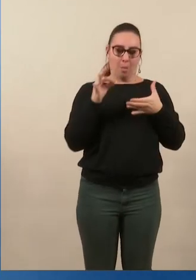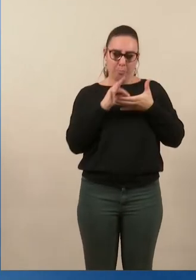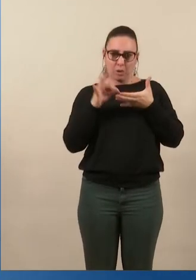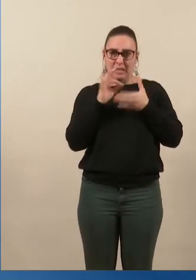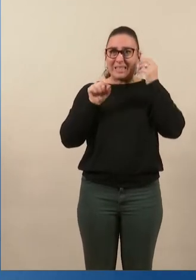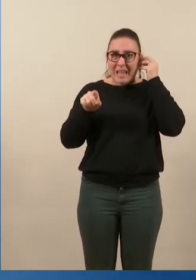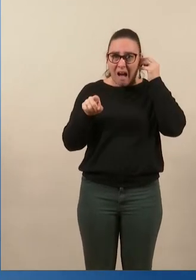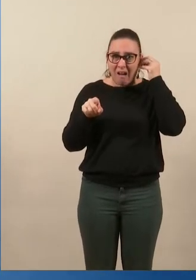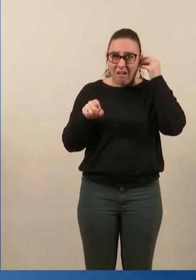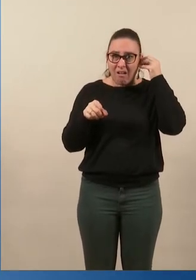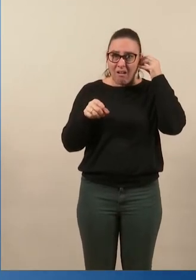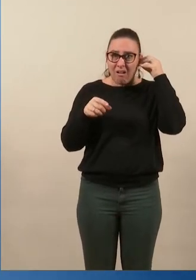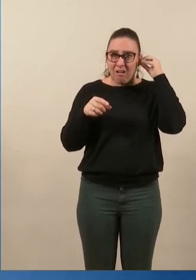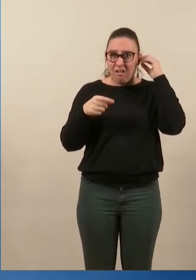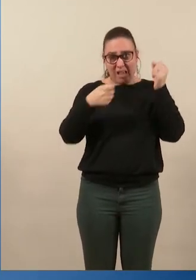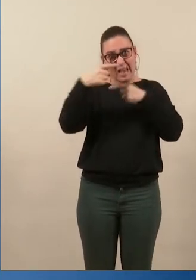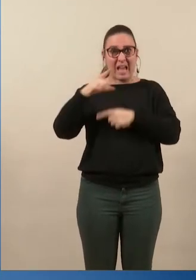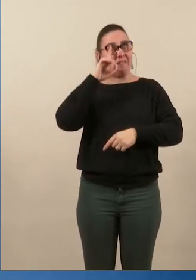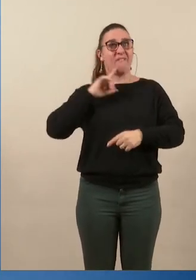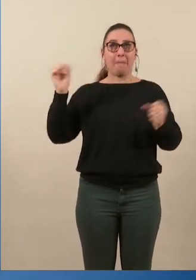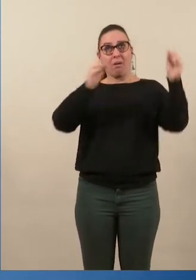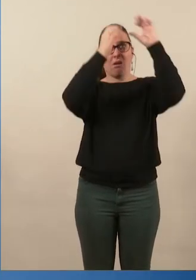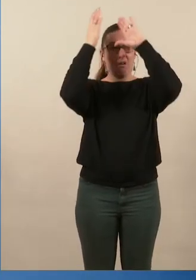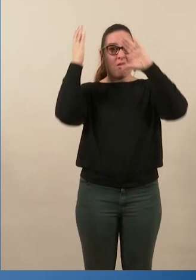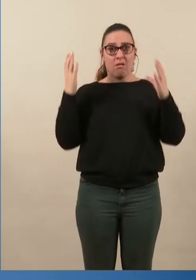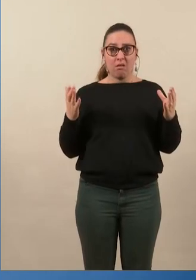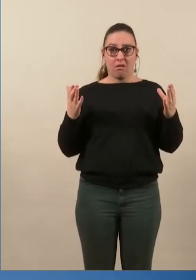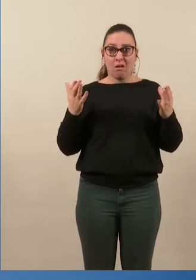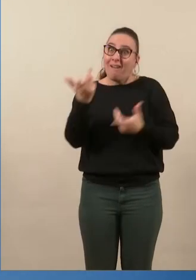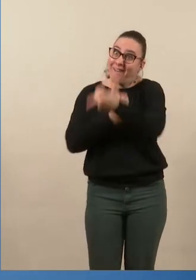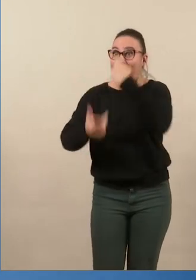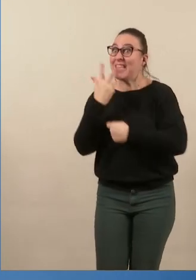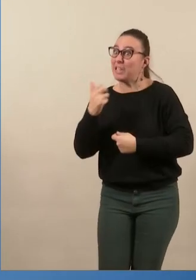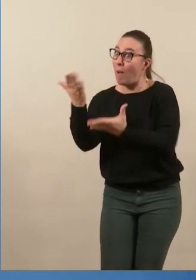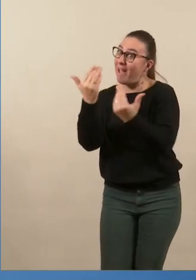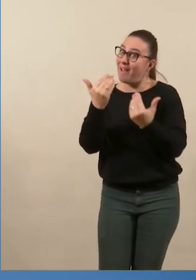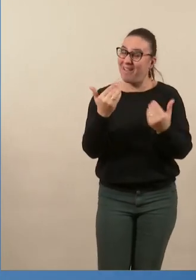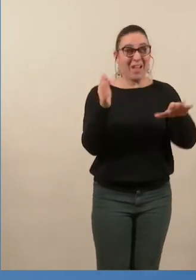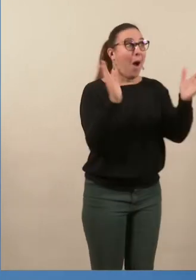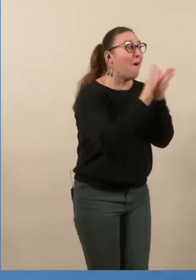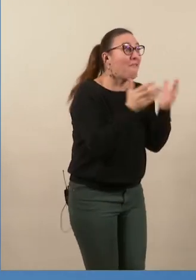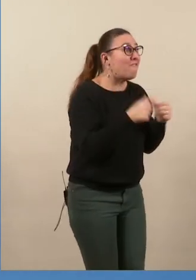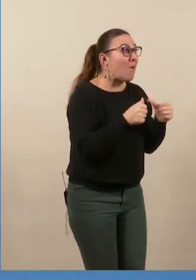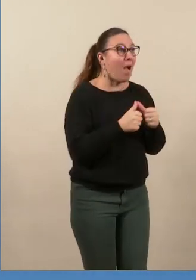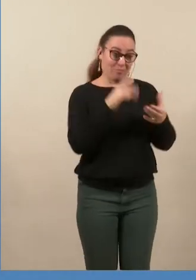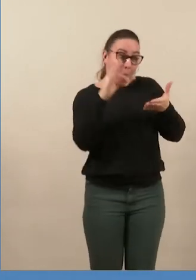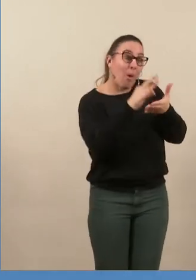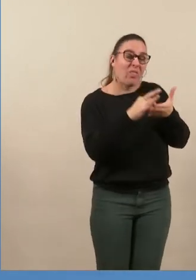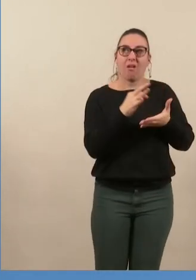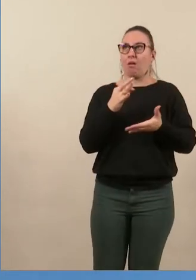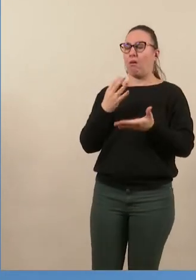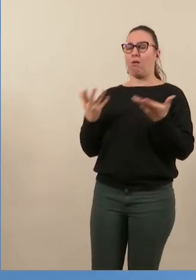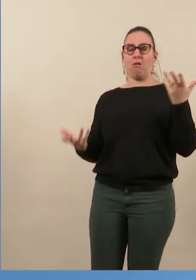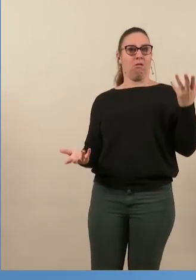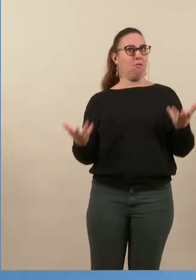ça votre conception de la de des femmes enfin inciter les femmes à participer à la citoyenneté enfin c'est c'est